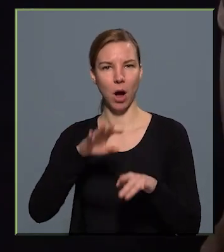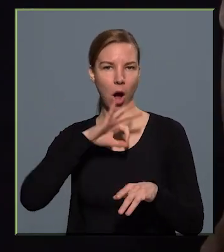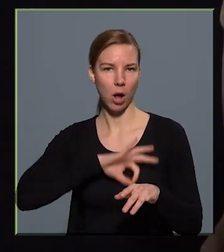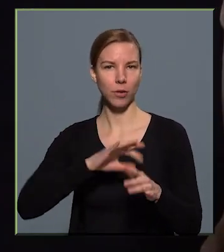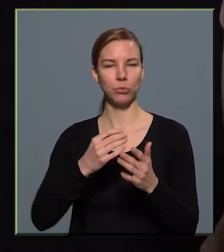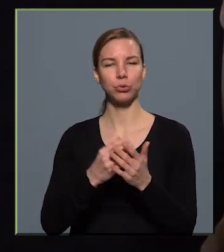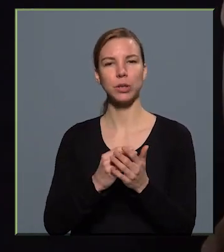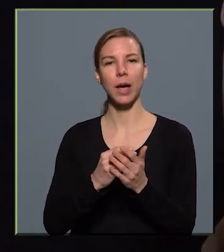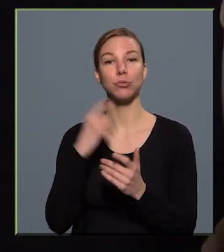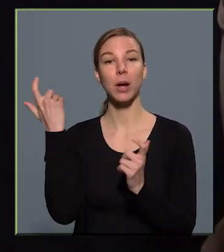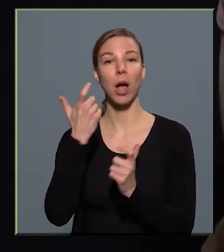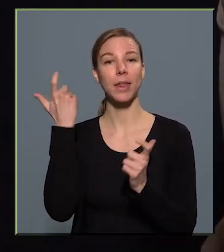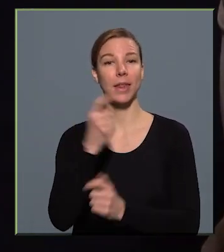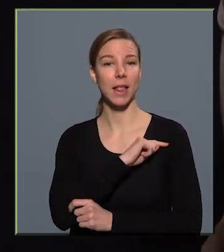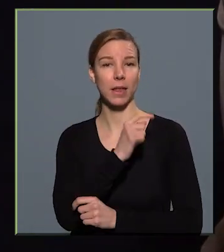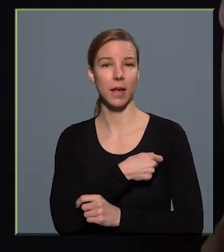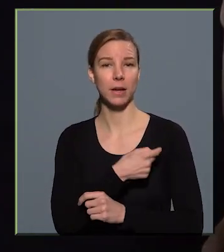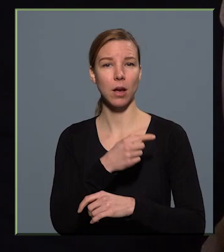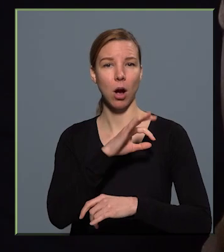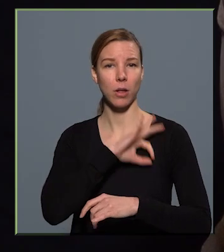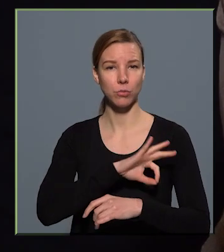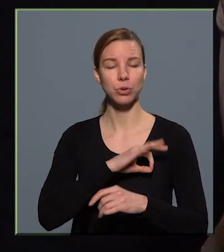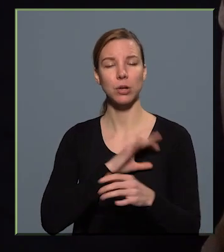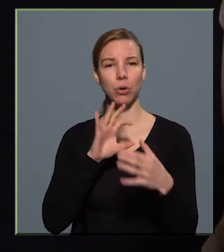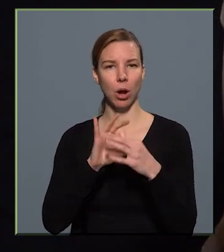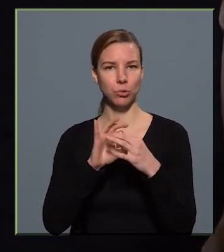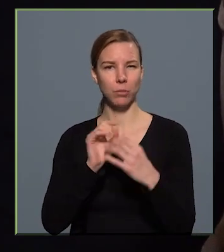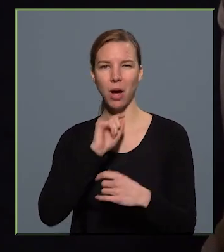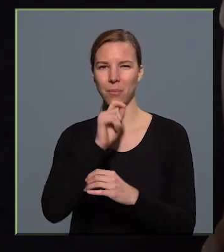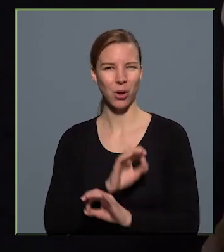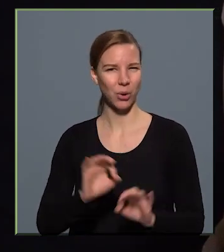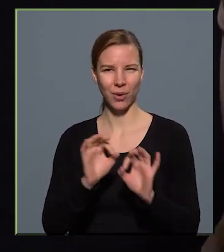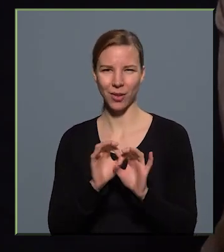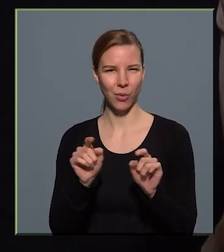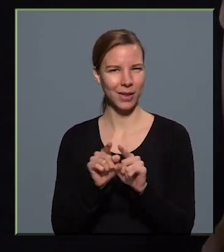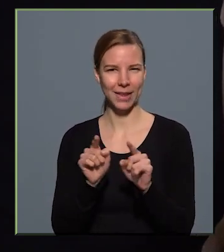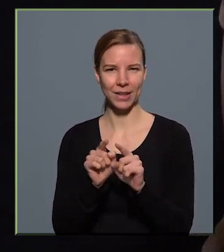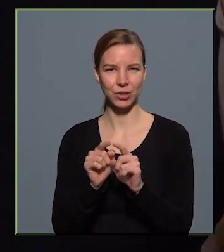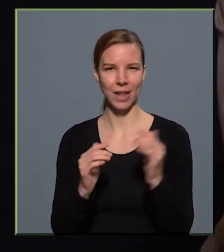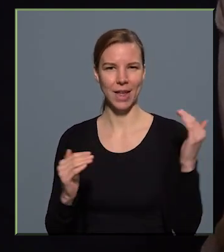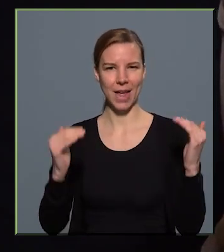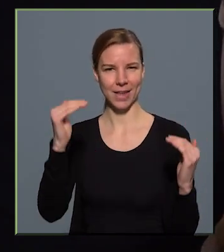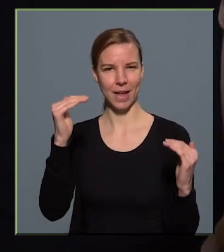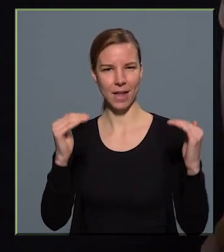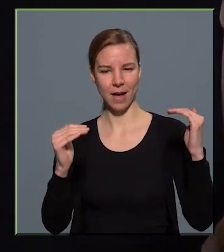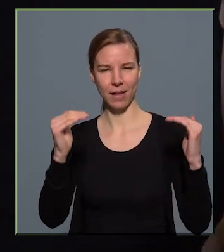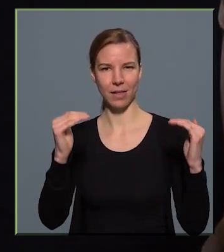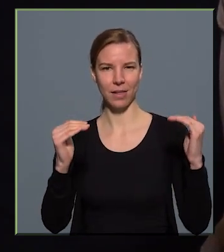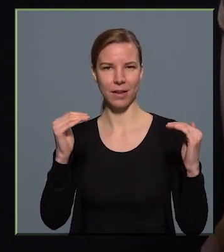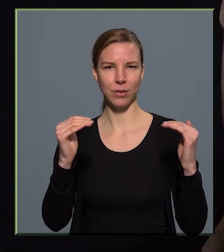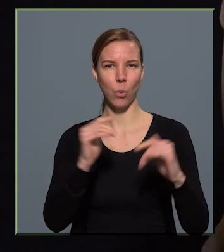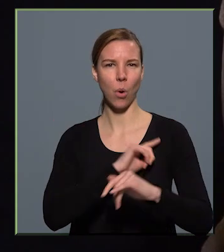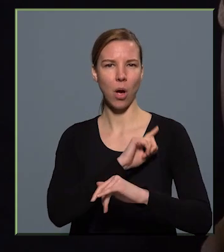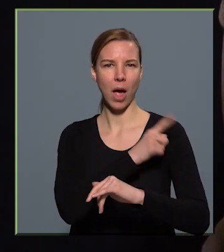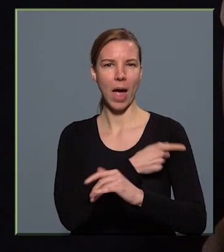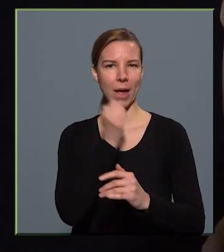szélenergia hasznosítással összefüggésben Magyarországon nincs az a fajta kiegyenlítő kapacitás, erőmű